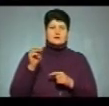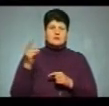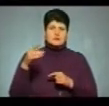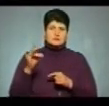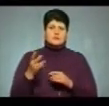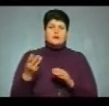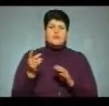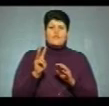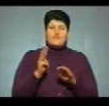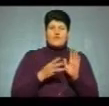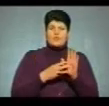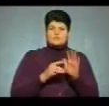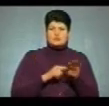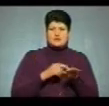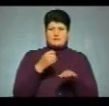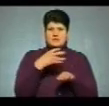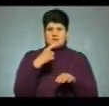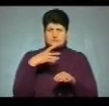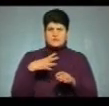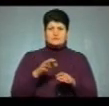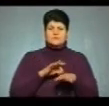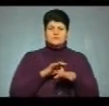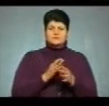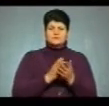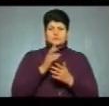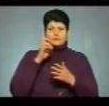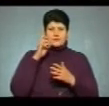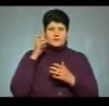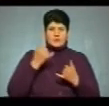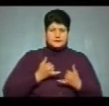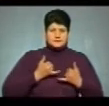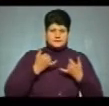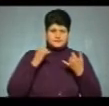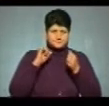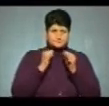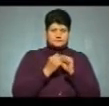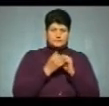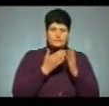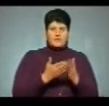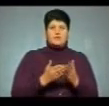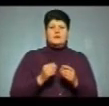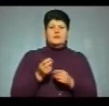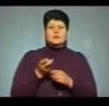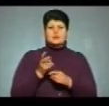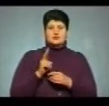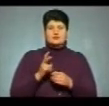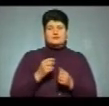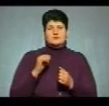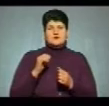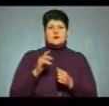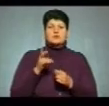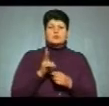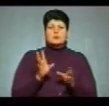годині 15 хвилин відбувається поминальна служба. Прийшов шанувати пам'ять Олександра Орляка, ветерана АТО Микола Казюк, який служив